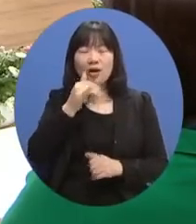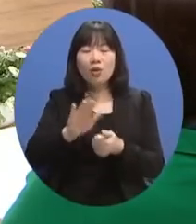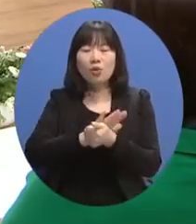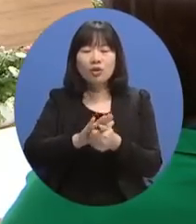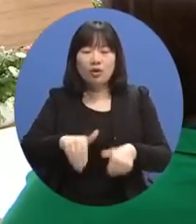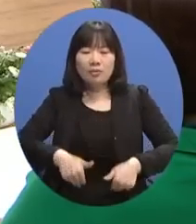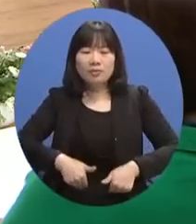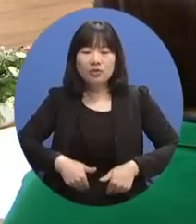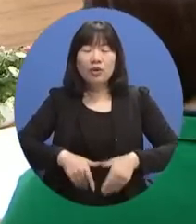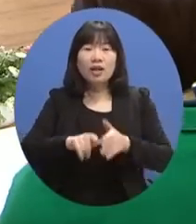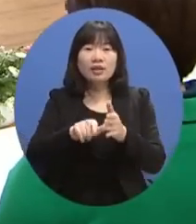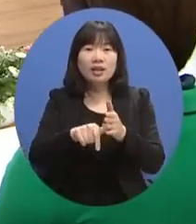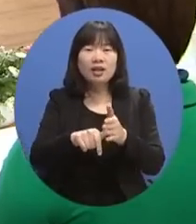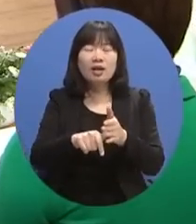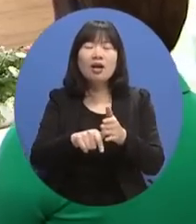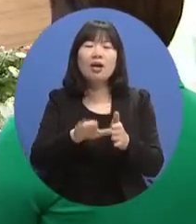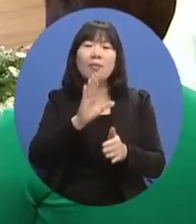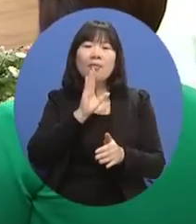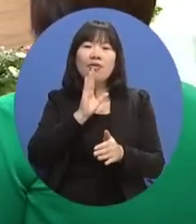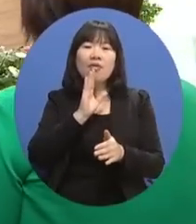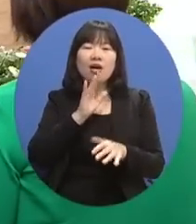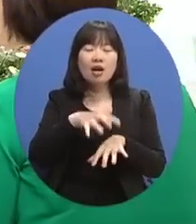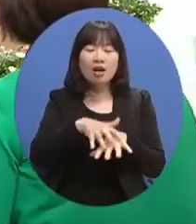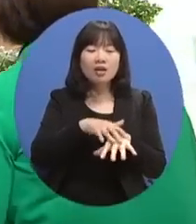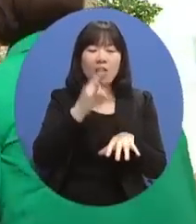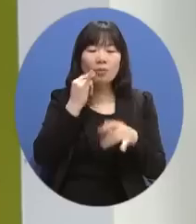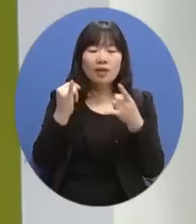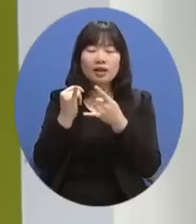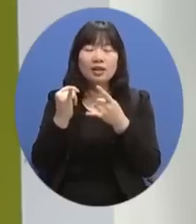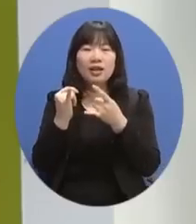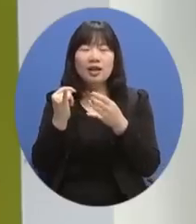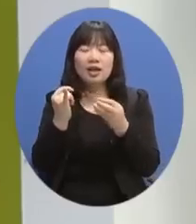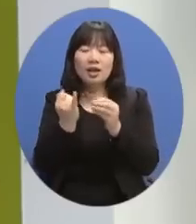위로가 필요할 때는 영락없이 이 헝겊 어미에게도 달라붙었다라는 거예요.